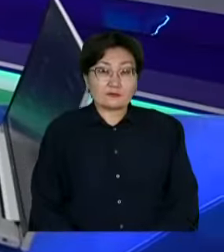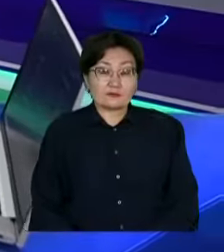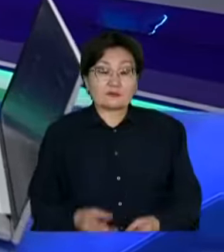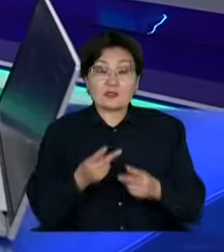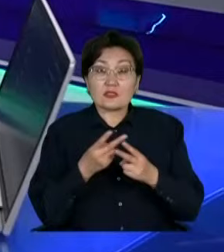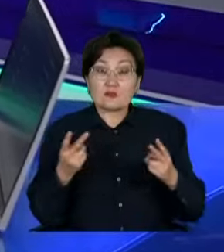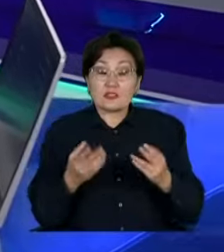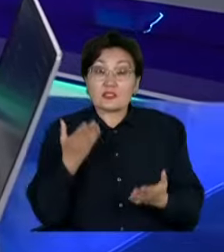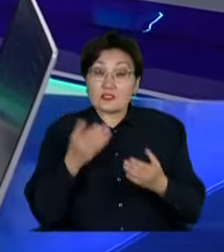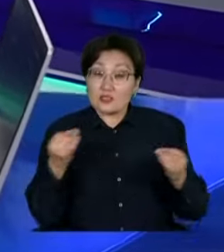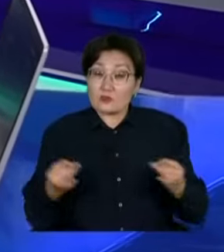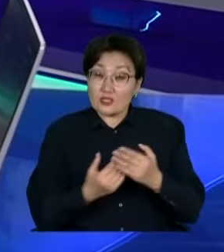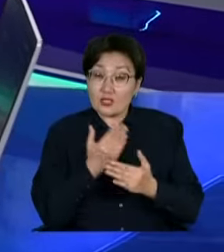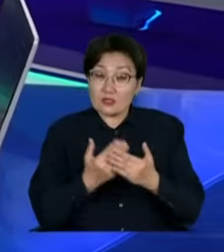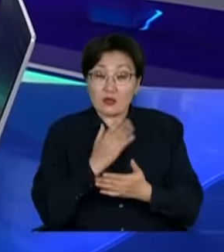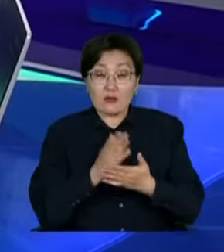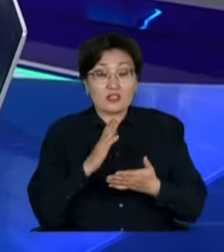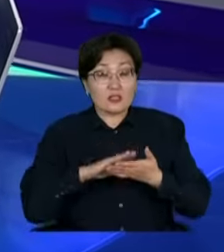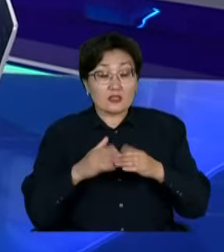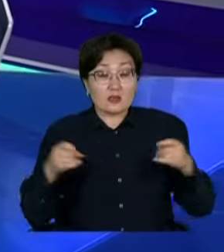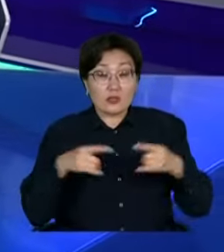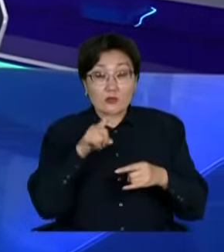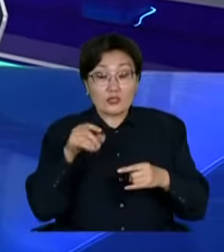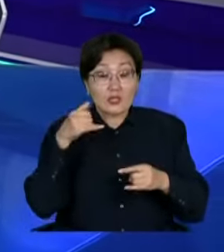Құрметті көрермен, егер бөлісер ақпарларыңыз болса, экранда